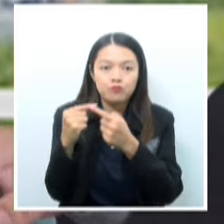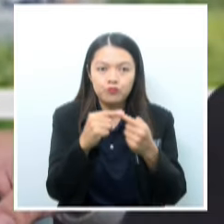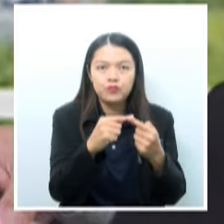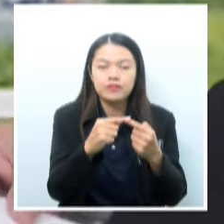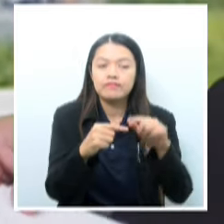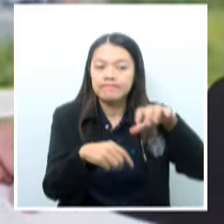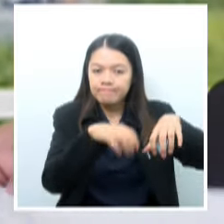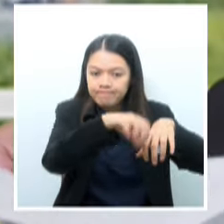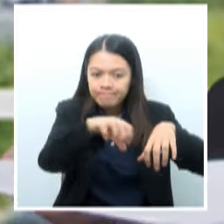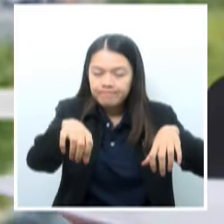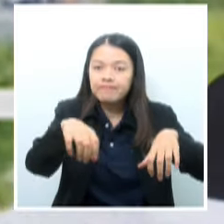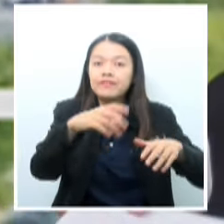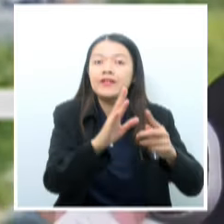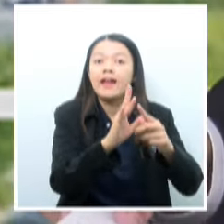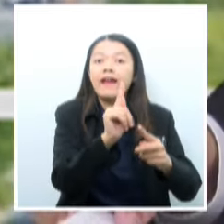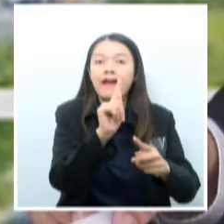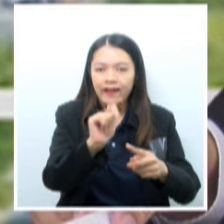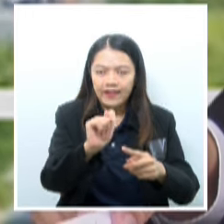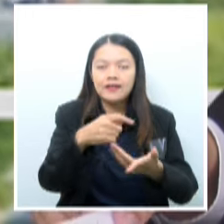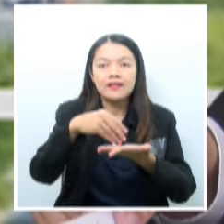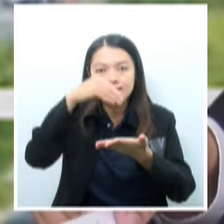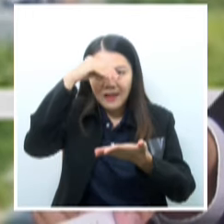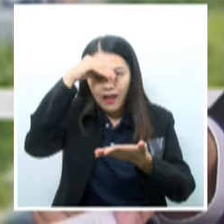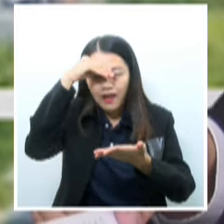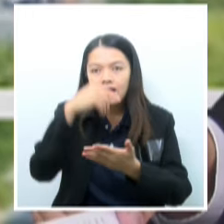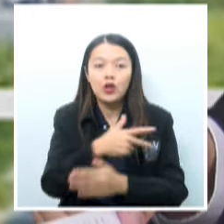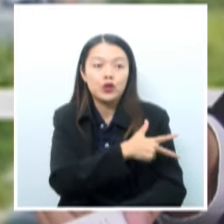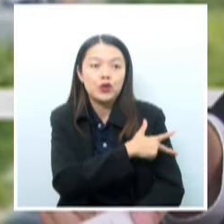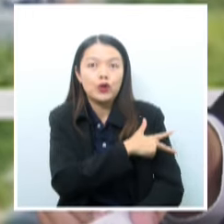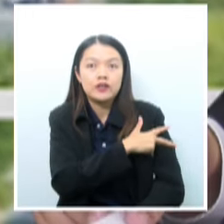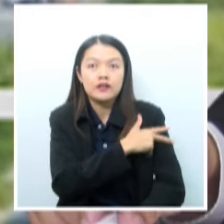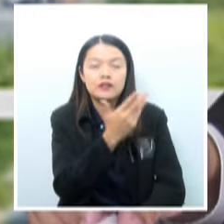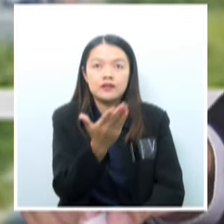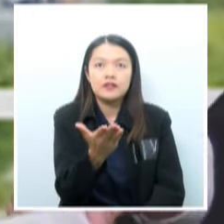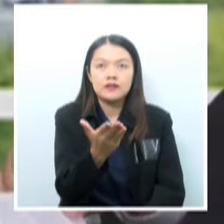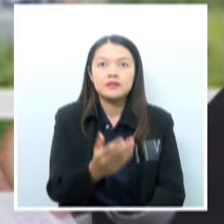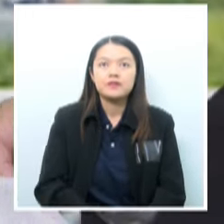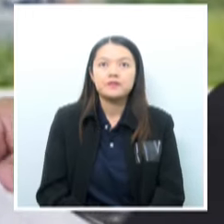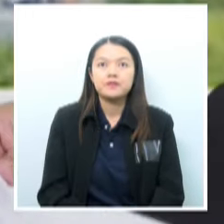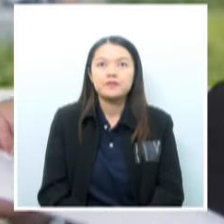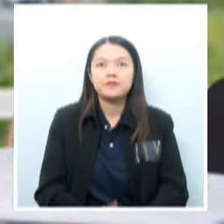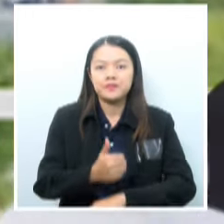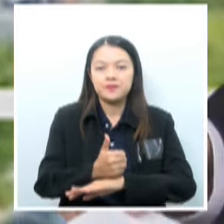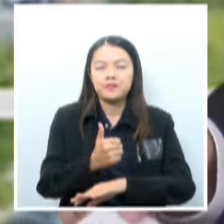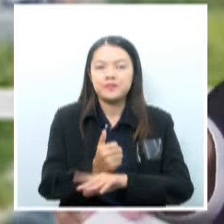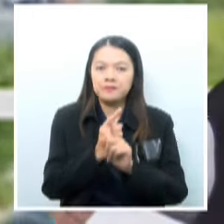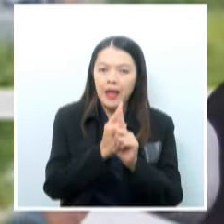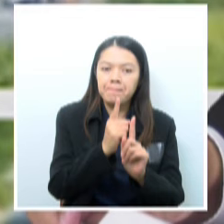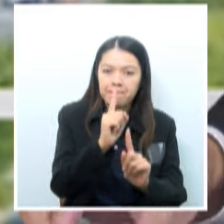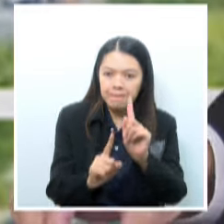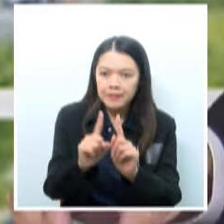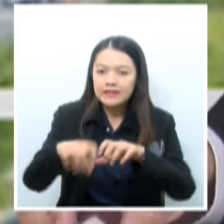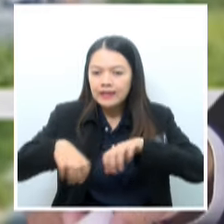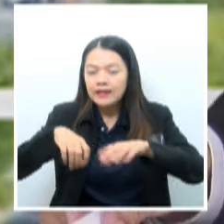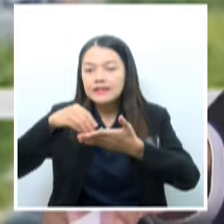เขตพื้นที่การศึกษานะคะซึ่งในส่วนนี้ท่านดร.สุภสินภูศรีโสมนะคะท่านผู้อำนวยการสำนักติดตามและประเมินผลการจั